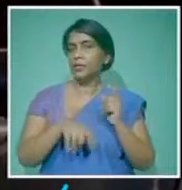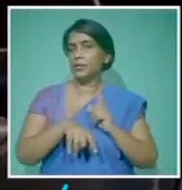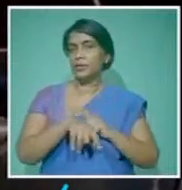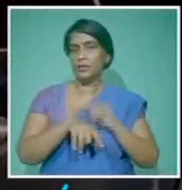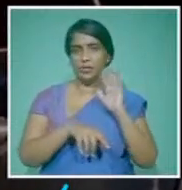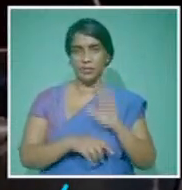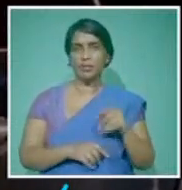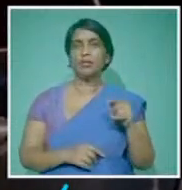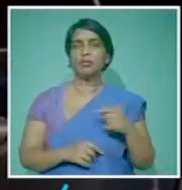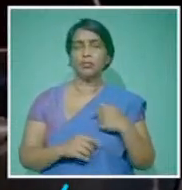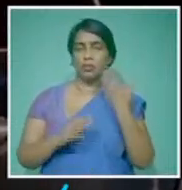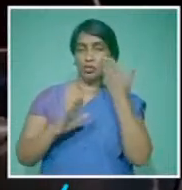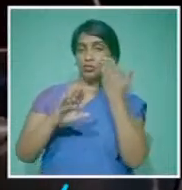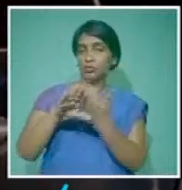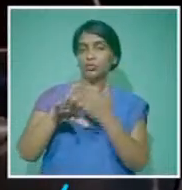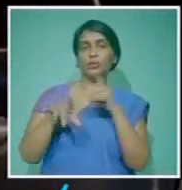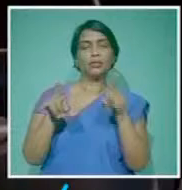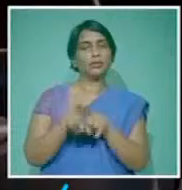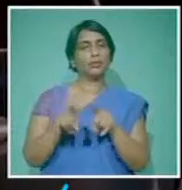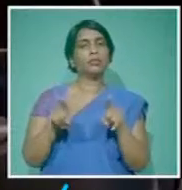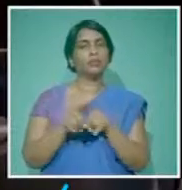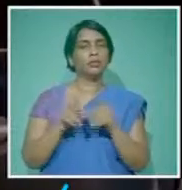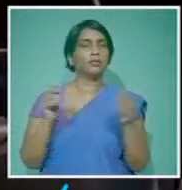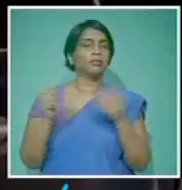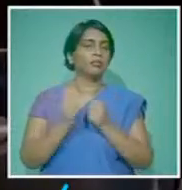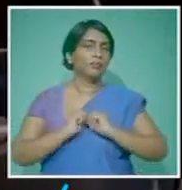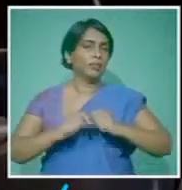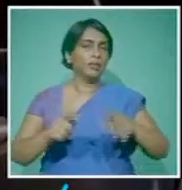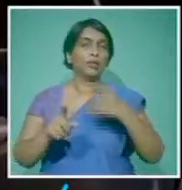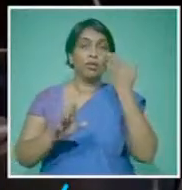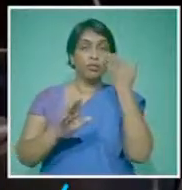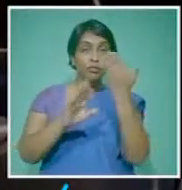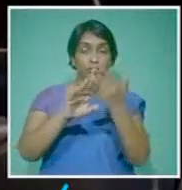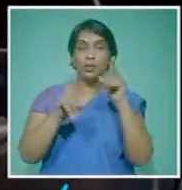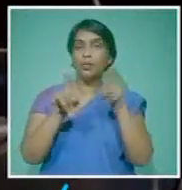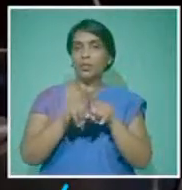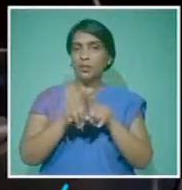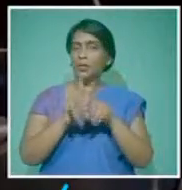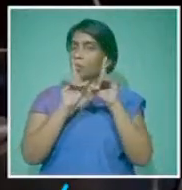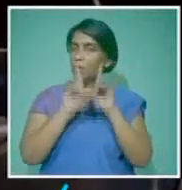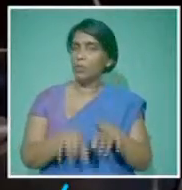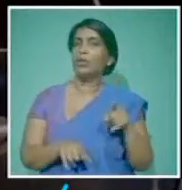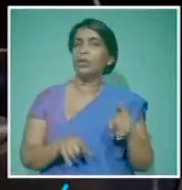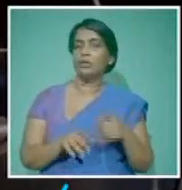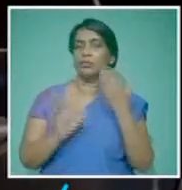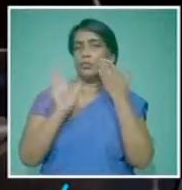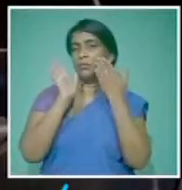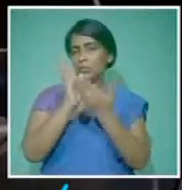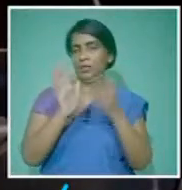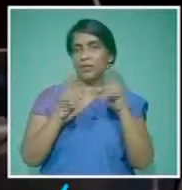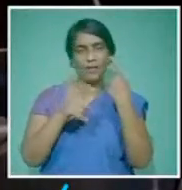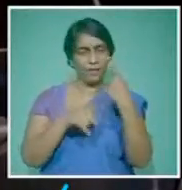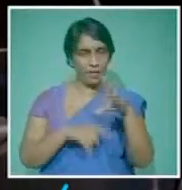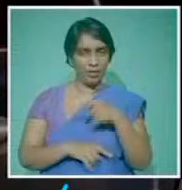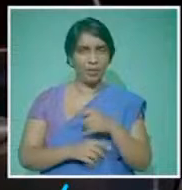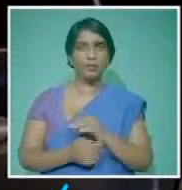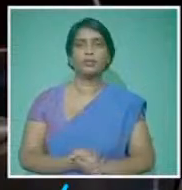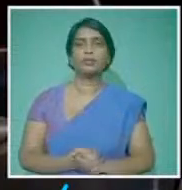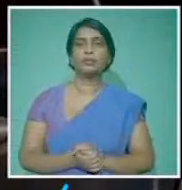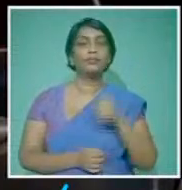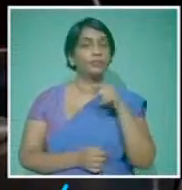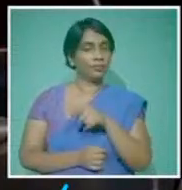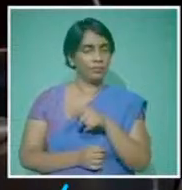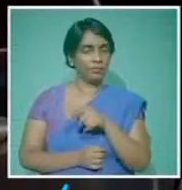අවස්ථාවල මතු පිටින් දකින දේවල් පිටපස්සේ ගිහිලා මතු පිටින් එන දේවල් වලට ආමන්ත්‍රණය කරන නිසා තමයි